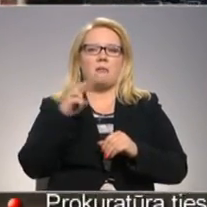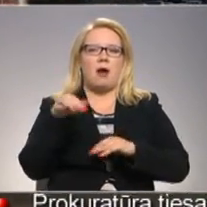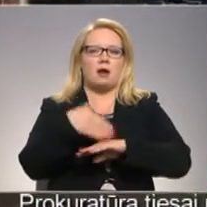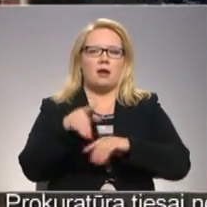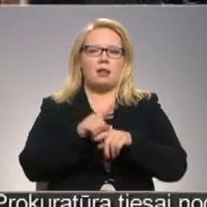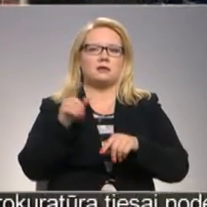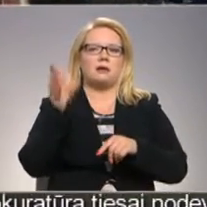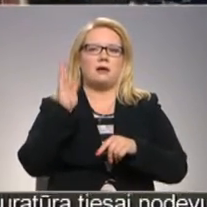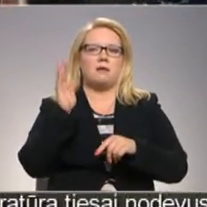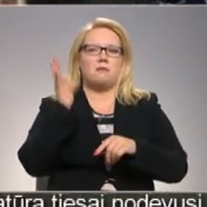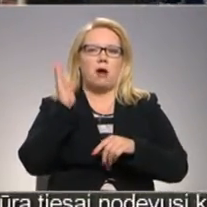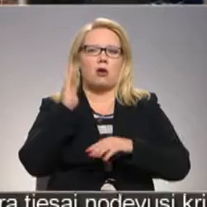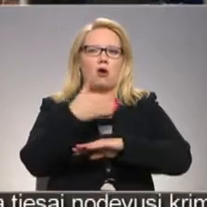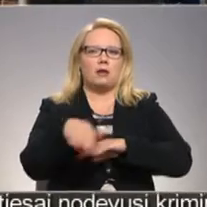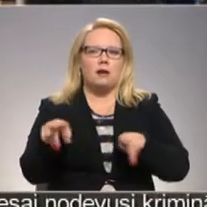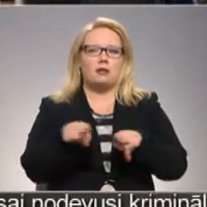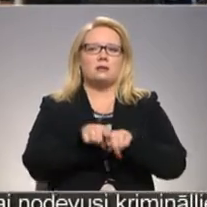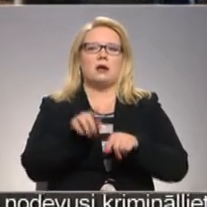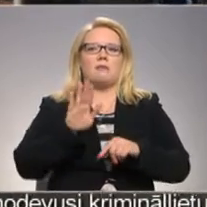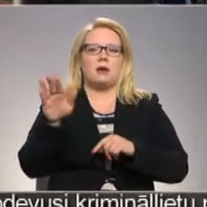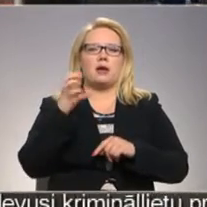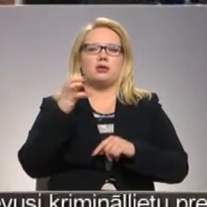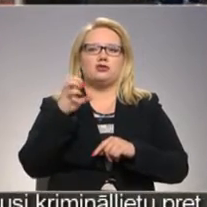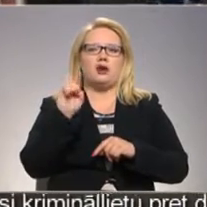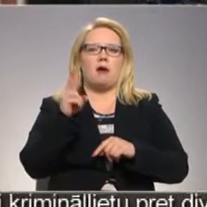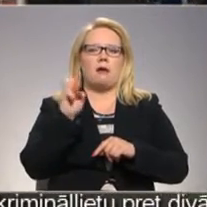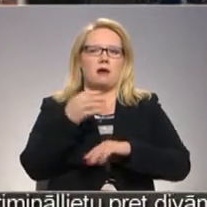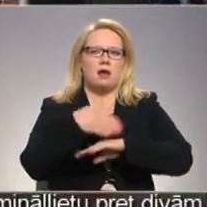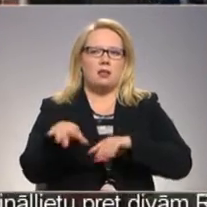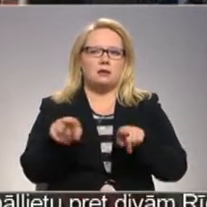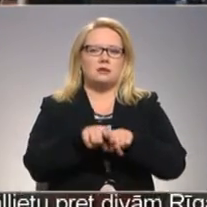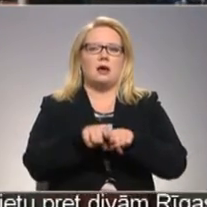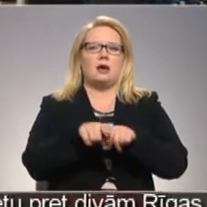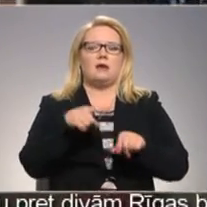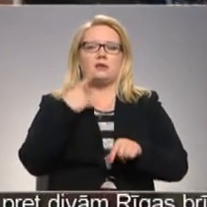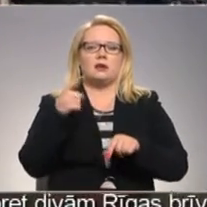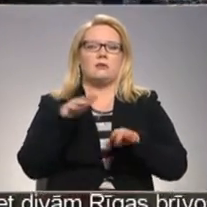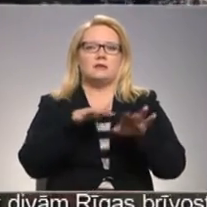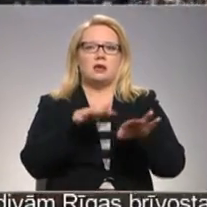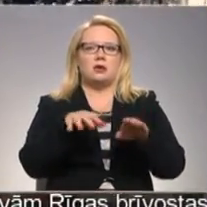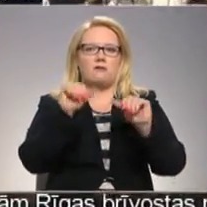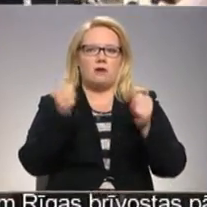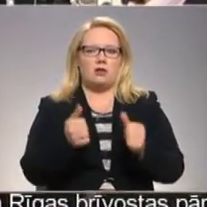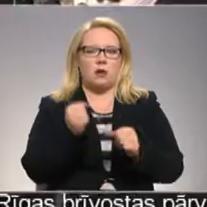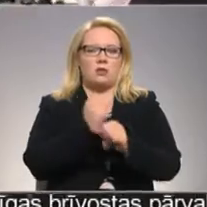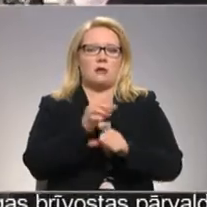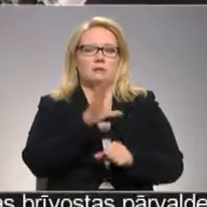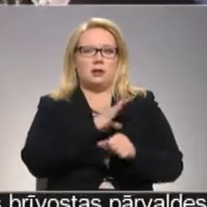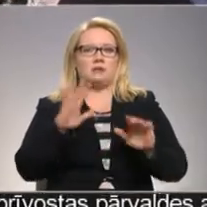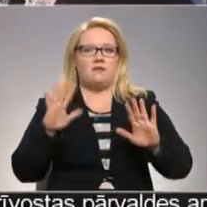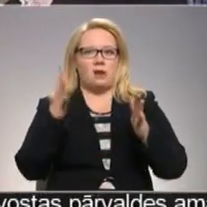Krišana Barona ielas, gan pie Čaka ielas. Tā kā, nu, bet tomēr šie sastrēgumi veidojās, nu, tad tas darbs ir bijis